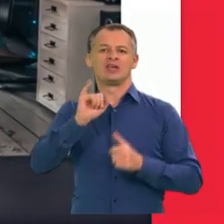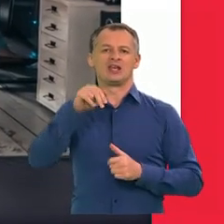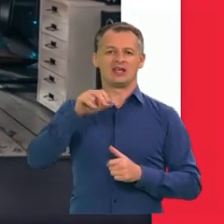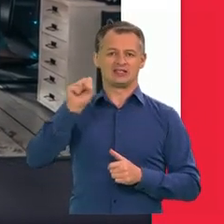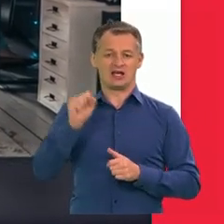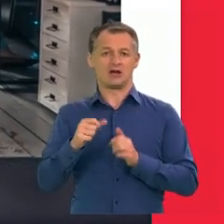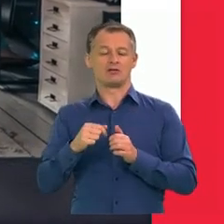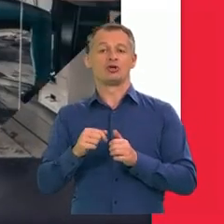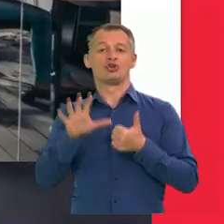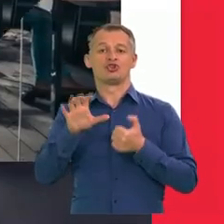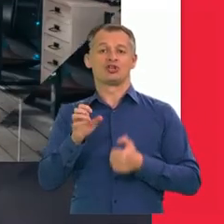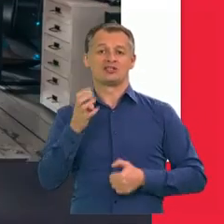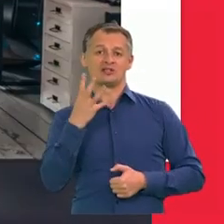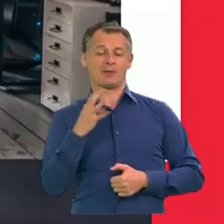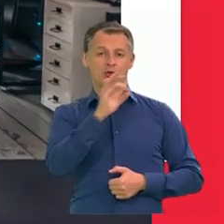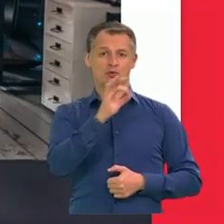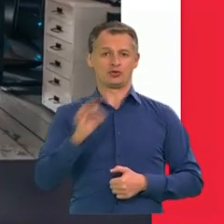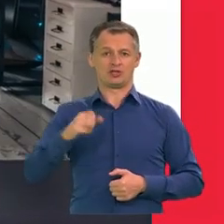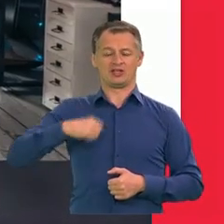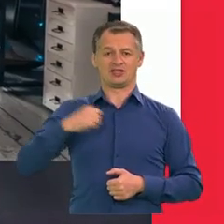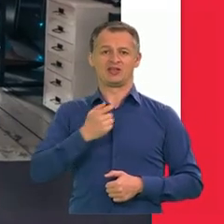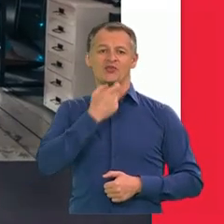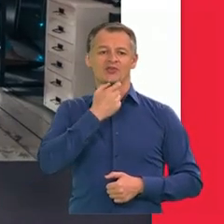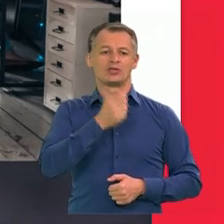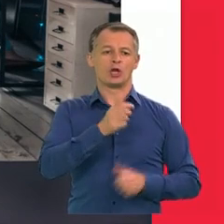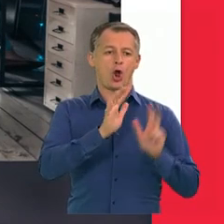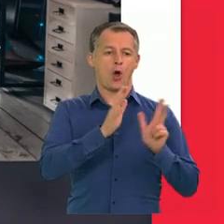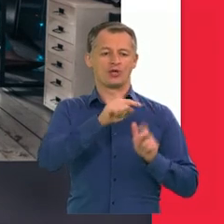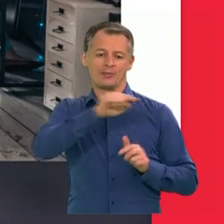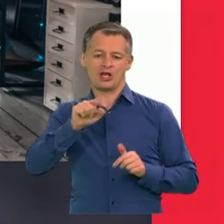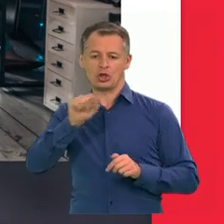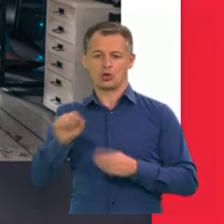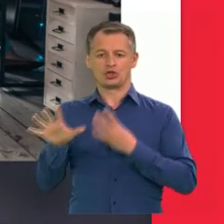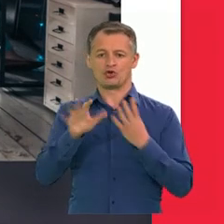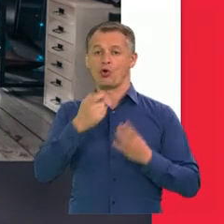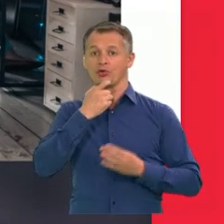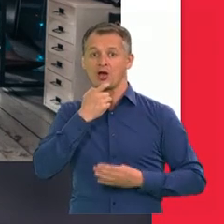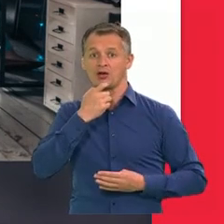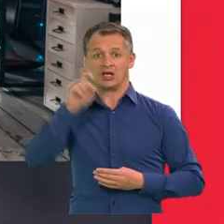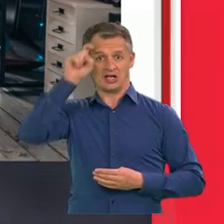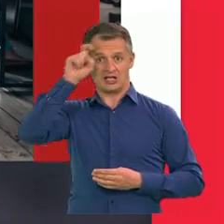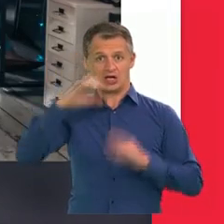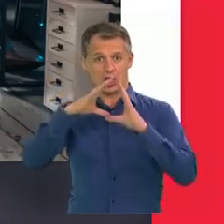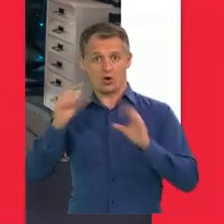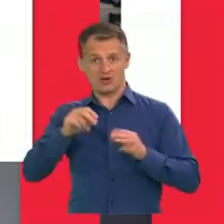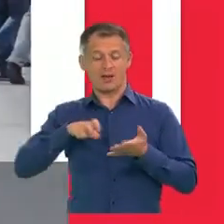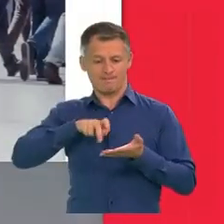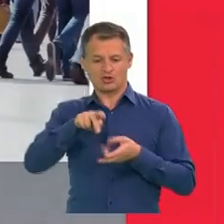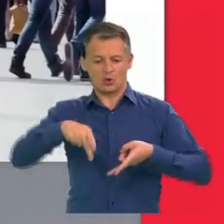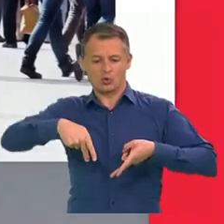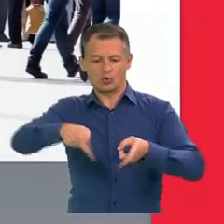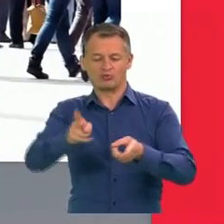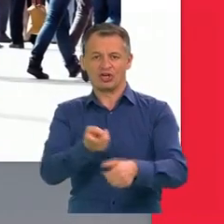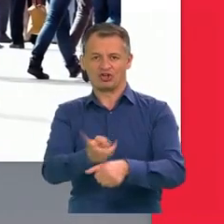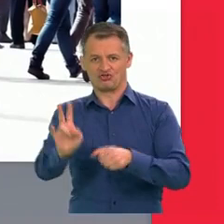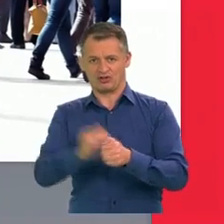că 64% dintre tinerii cu vârste cuprinse între 18 și 29 de ani cred că România merge într-o direcție greșită.